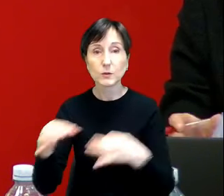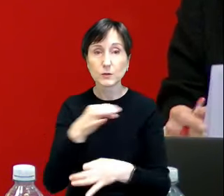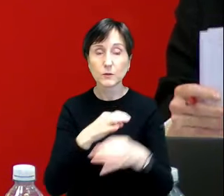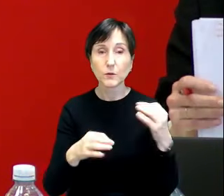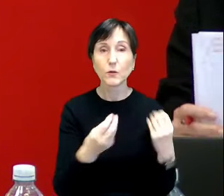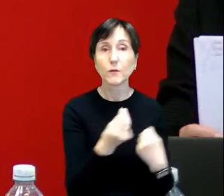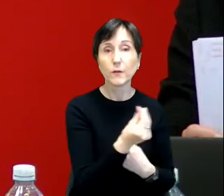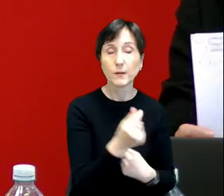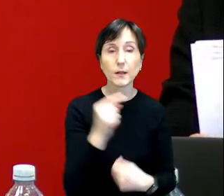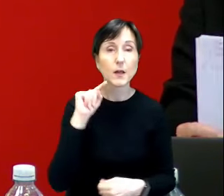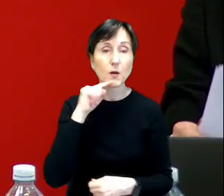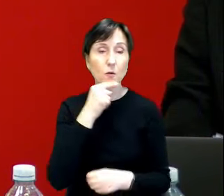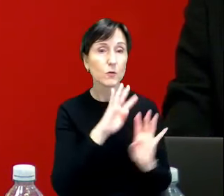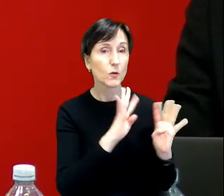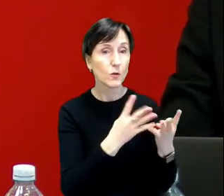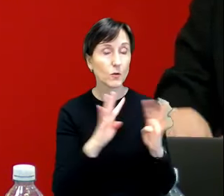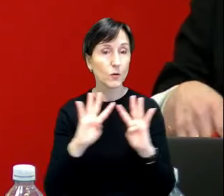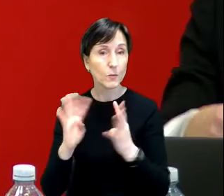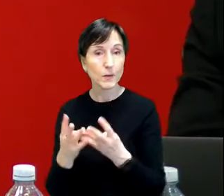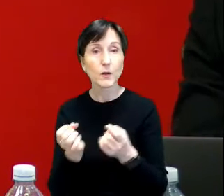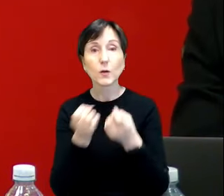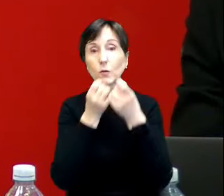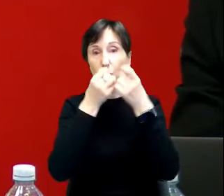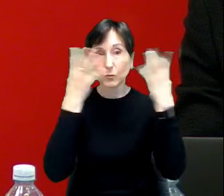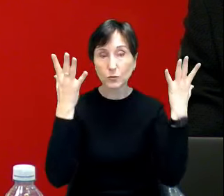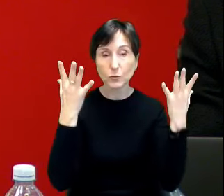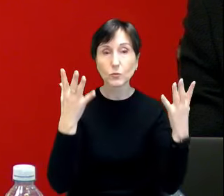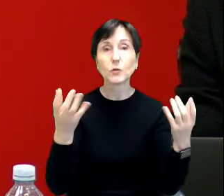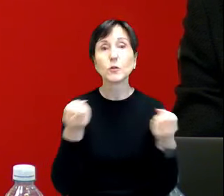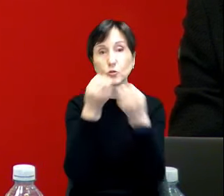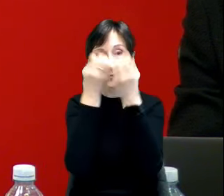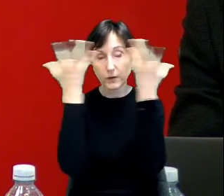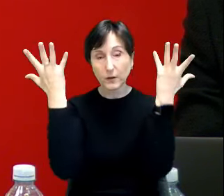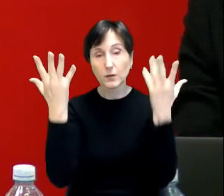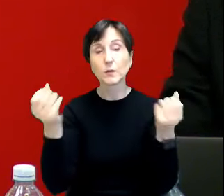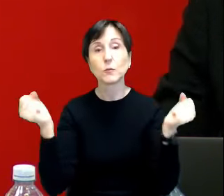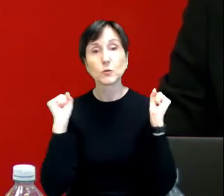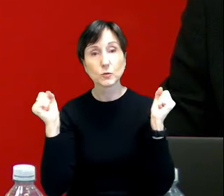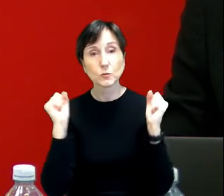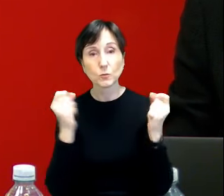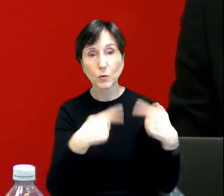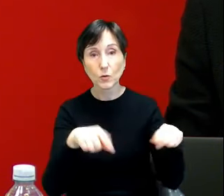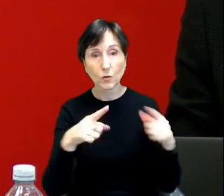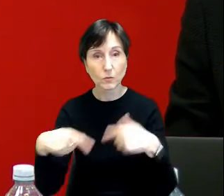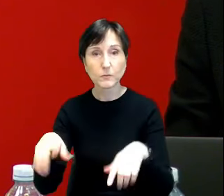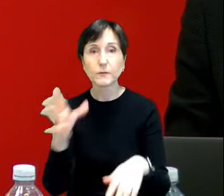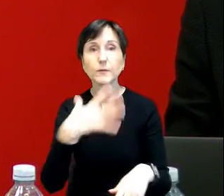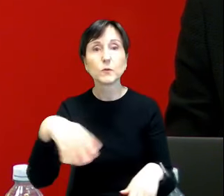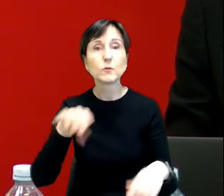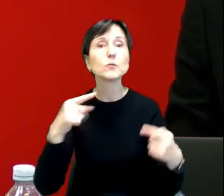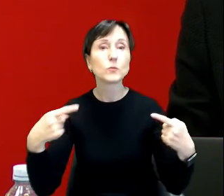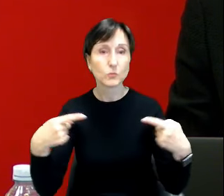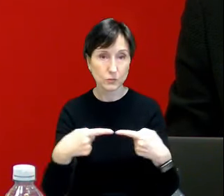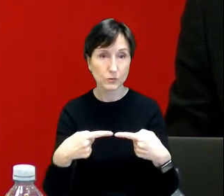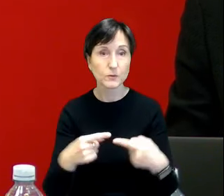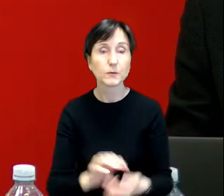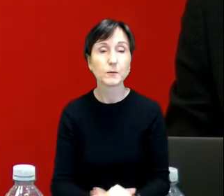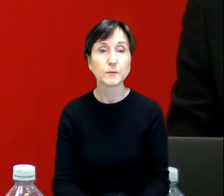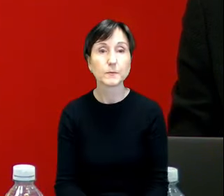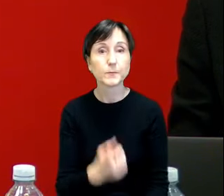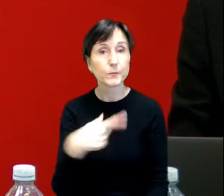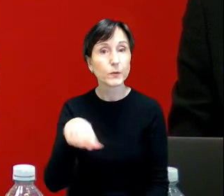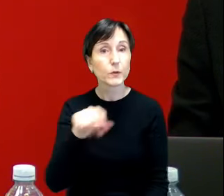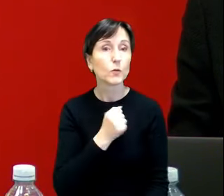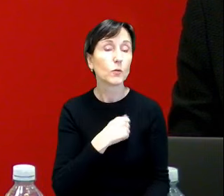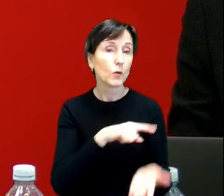ekonomikos komitete kultūros švietimo ir sp sporto komitete ir juose yra pritarta ar būtų klausimų